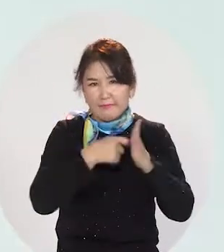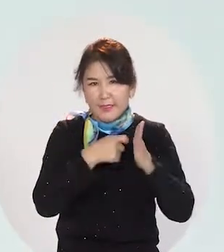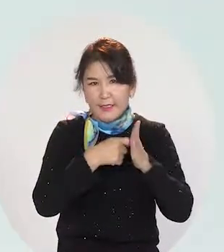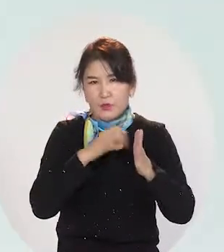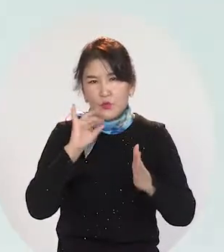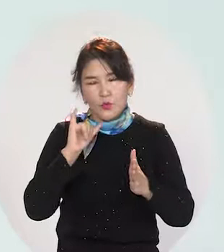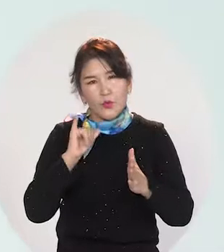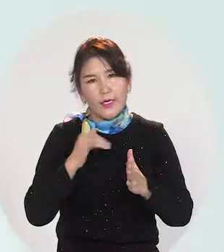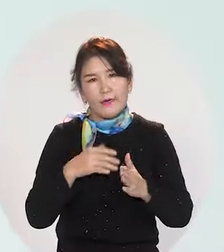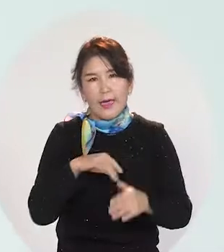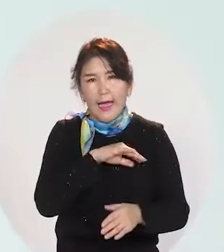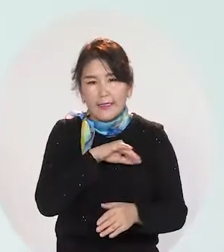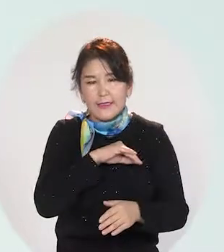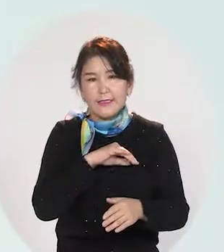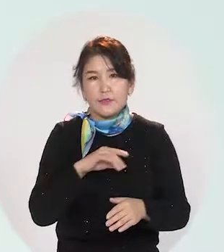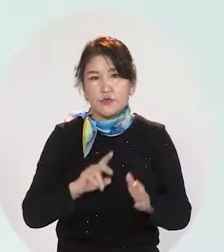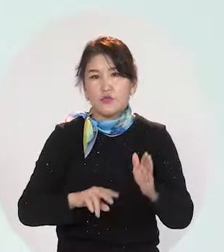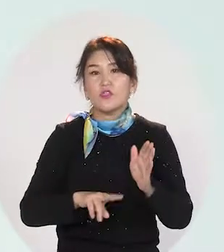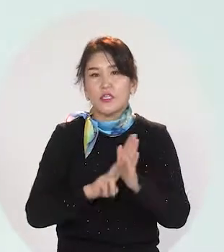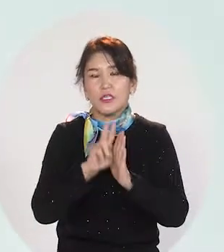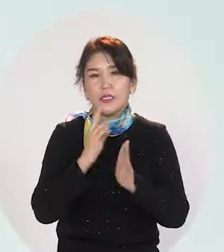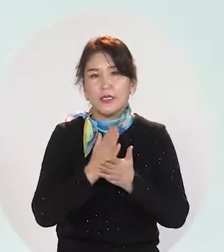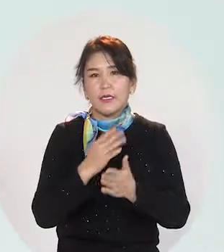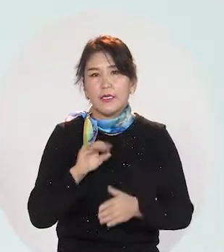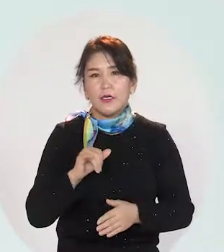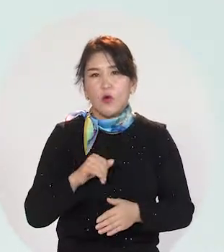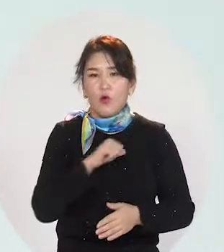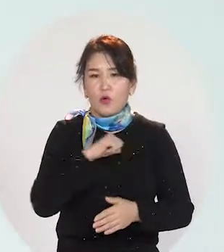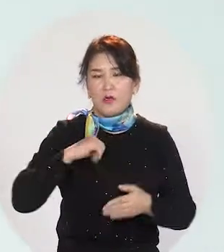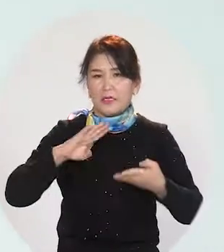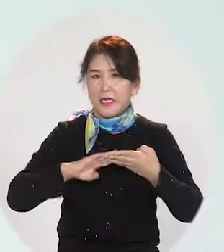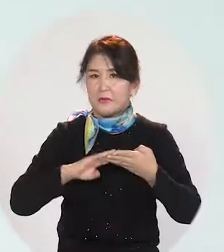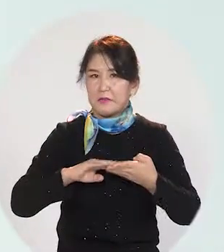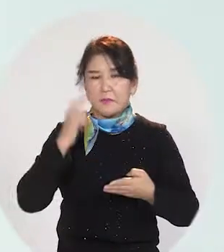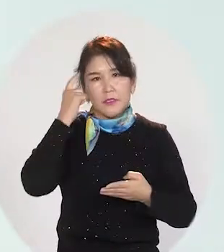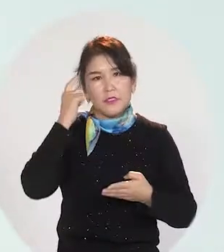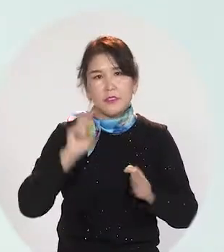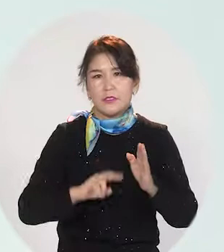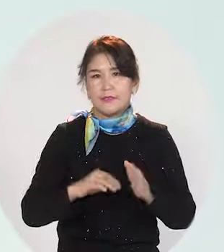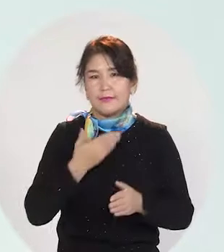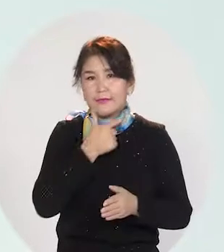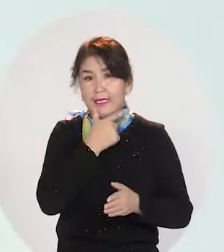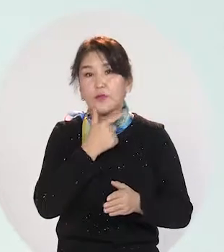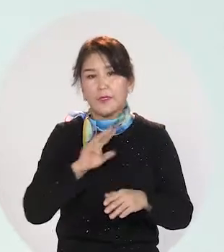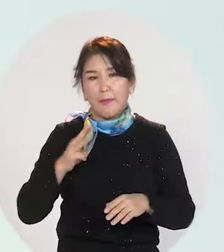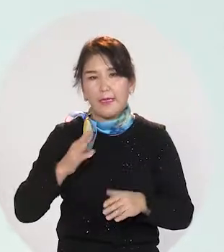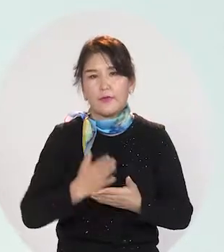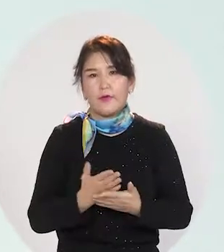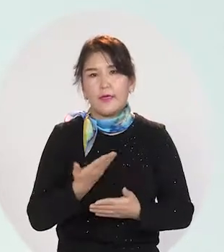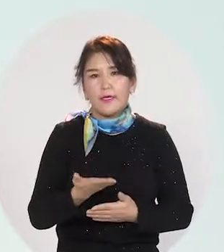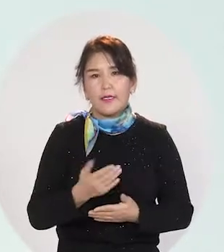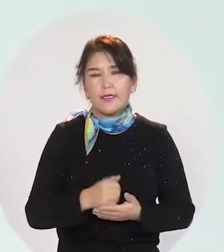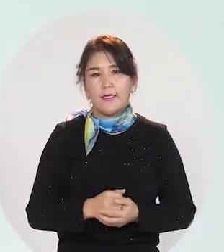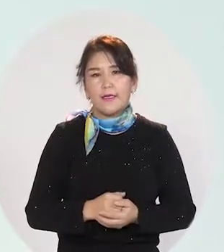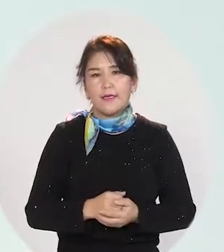гэхээр өөрийгөө бүрэн гүйцэтгэж нөгөө таньж мэдэж амжаагүй байдаг учраас би яг хэн болох юм бэ? Ирээдүйд би ямар мэрэгжил надад илүү тохирох юм бэ